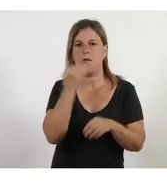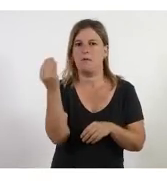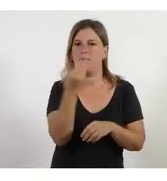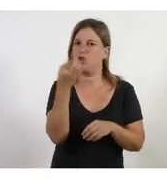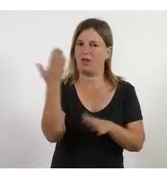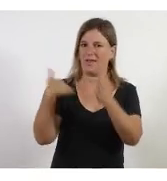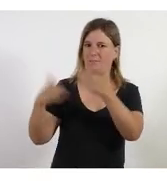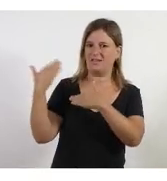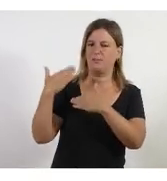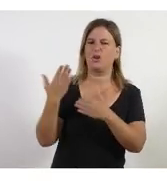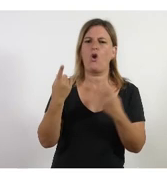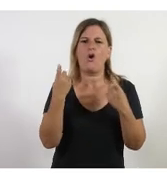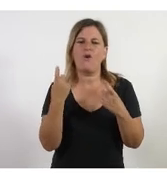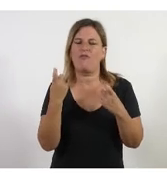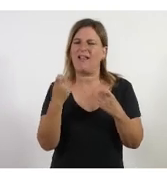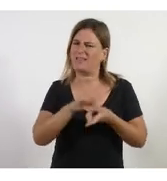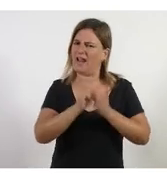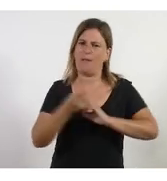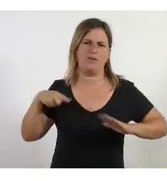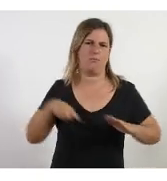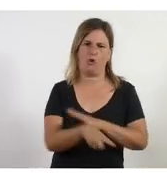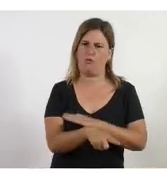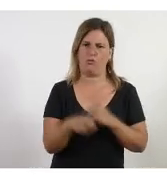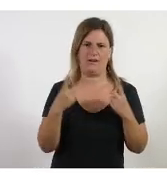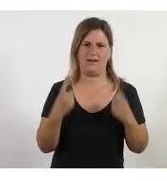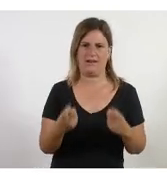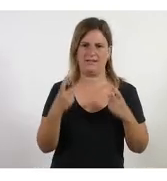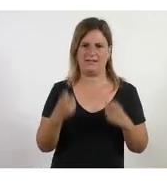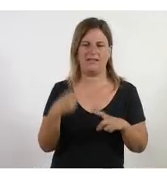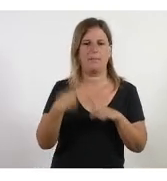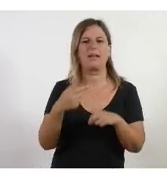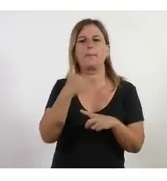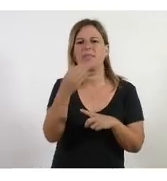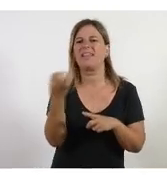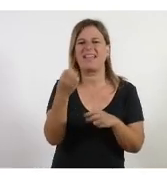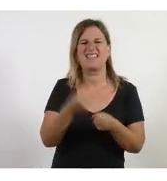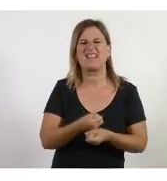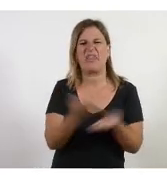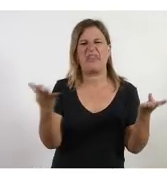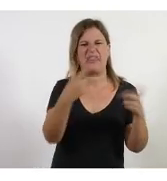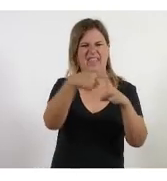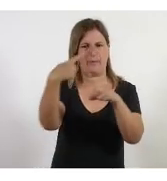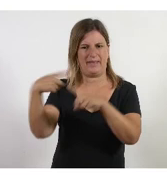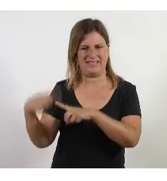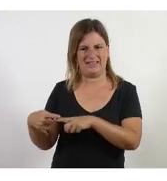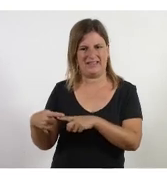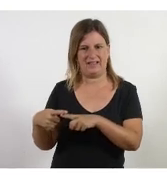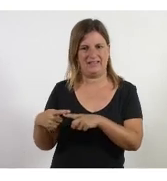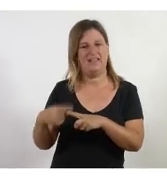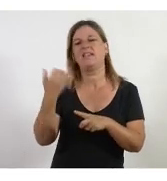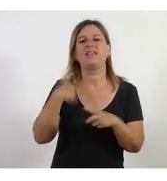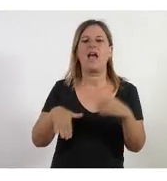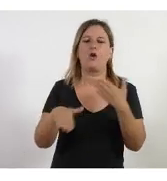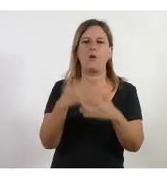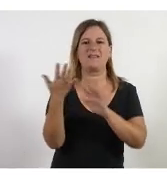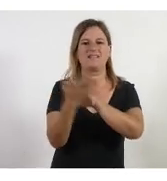canviar l'ADN. No? O sigui, crec que ja tenim molt ben entès de que parlem de diversitat. Hem de parlar, i comencem a parlar de la